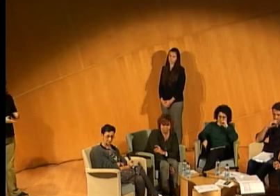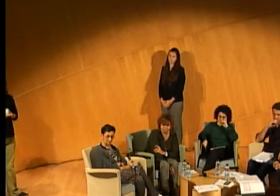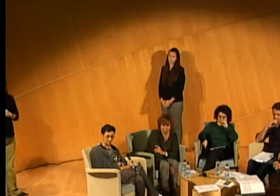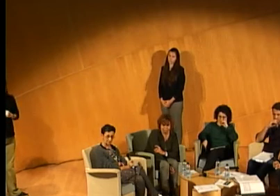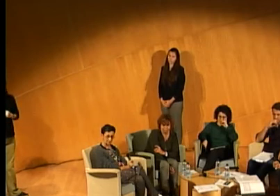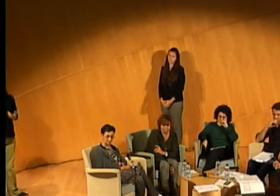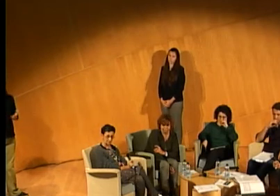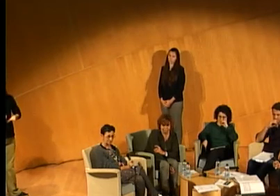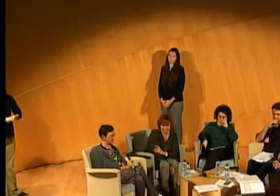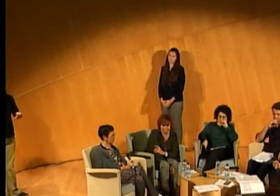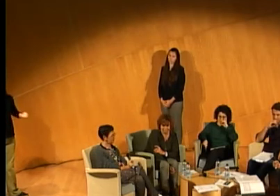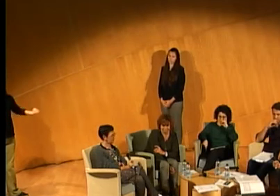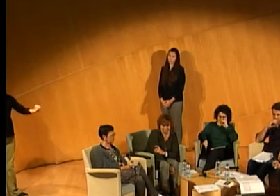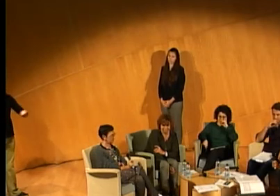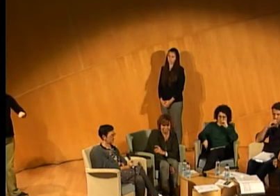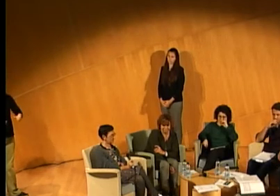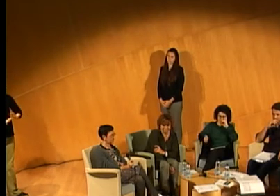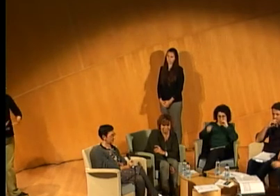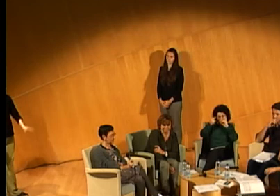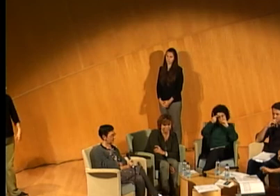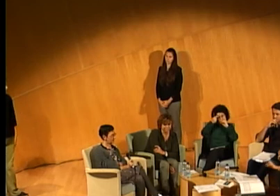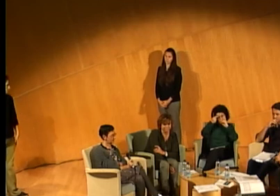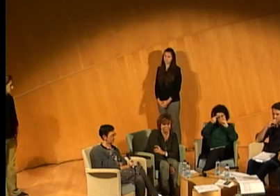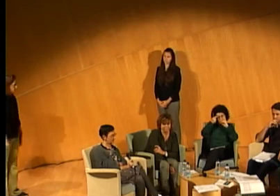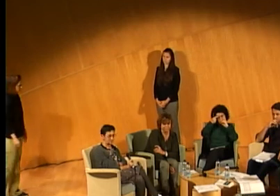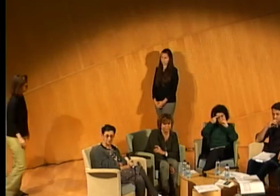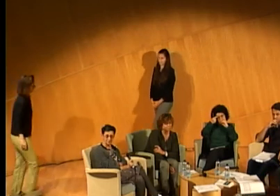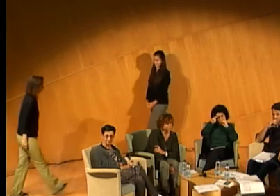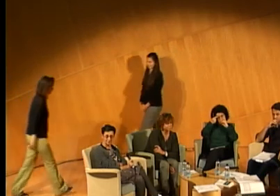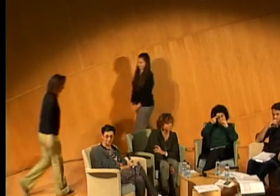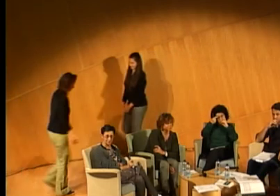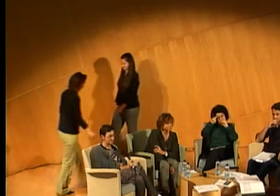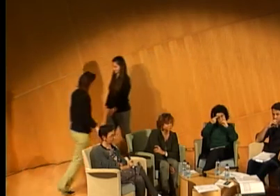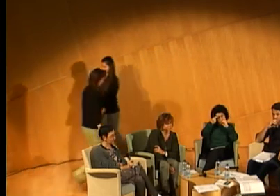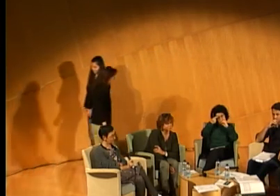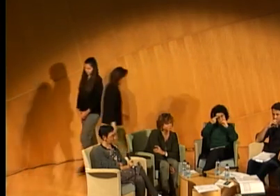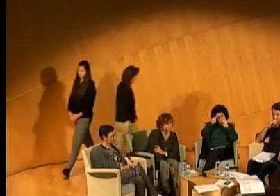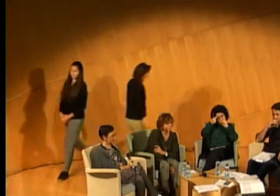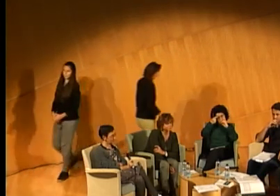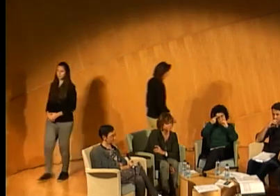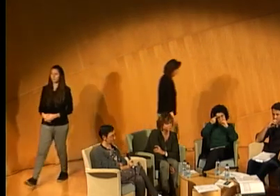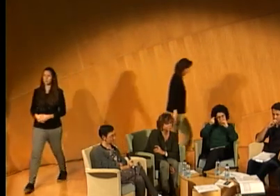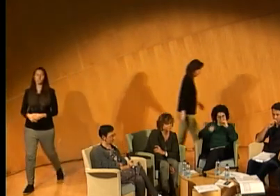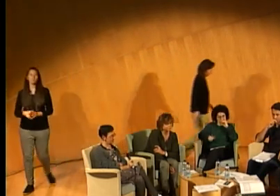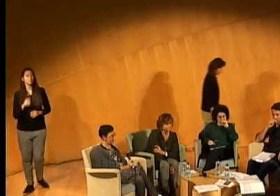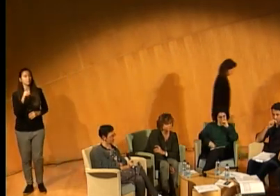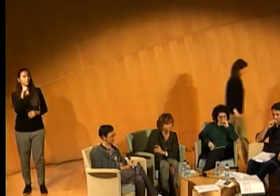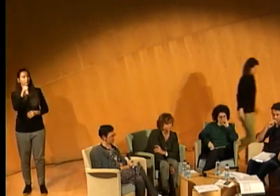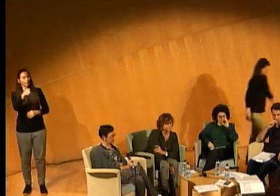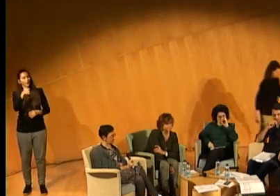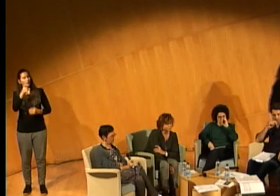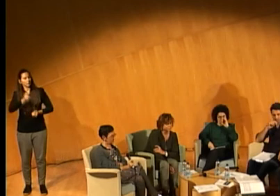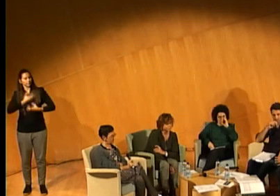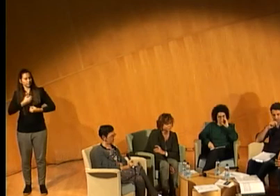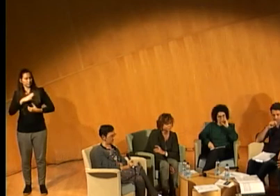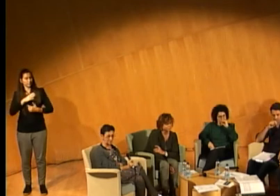voilà. C'est tout ce que je voulais dire. Dans votre intervention, il y a deux questions. Alors, la première, je vais